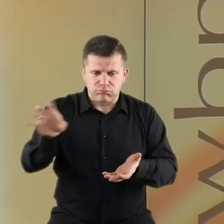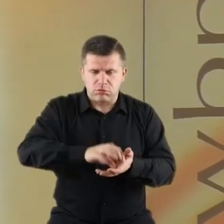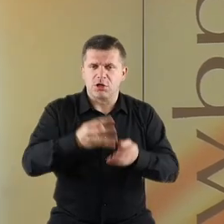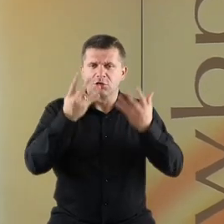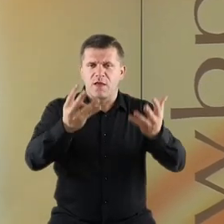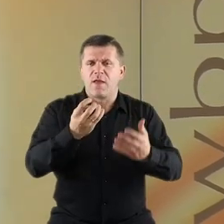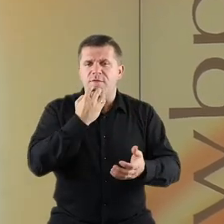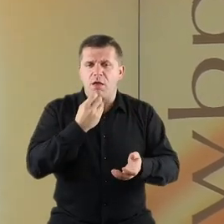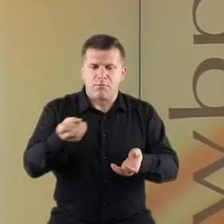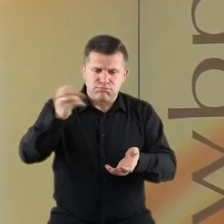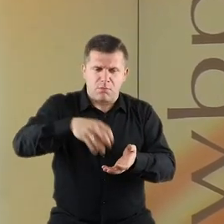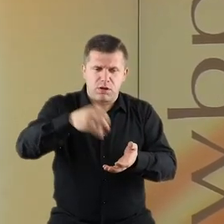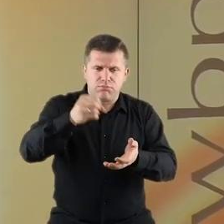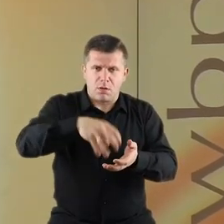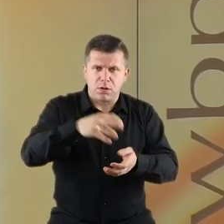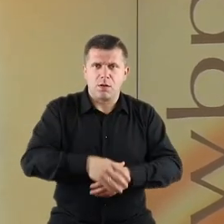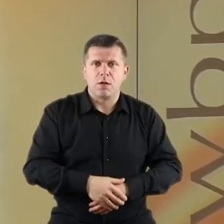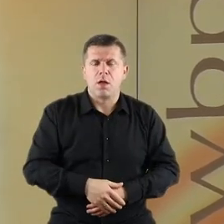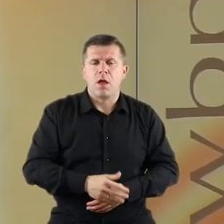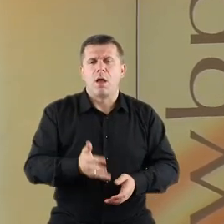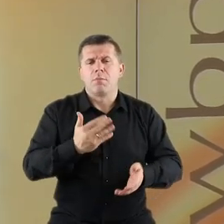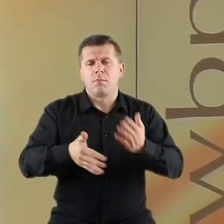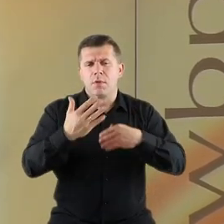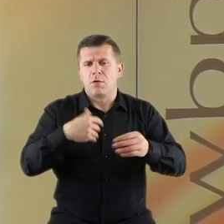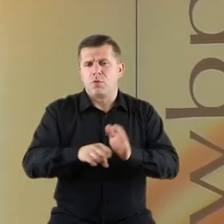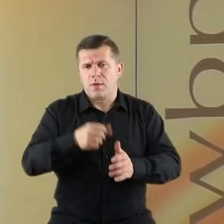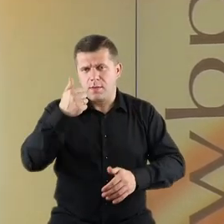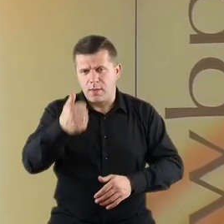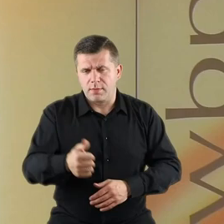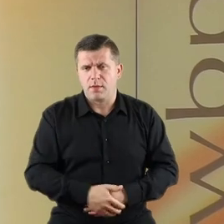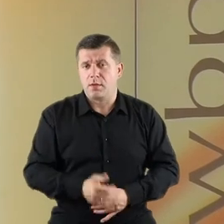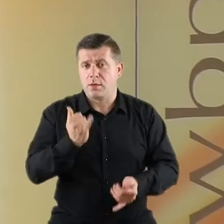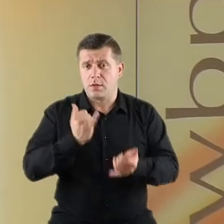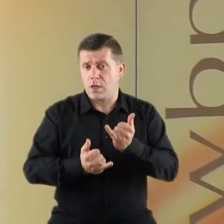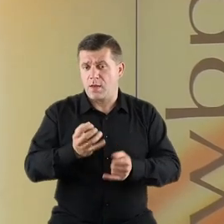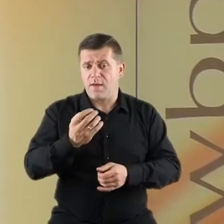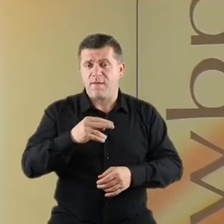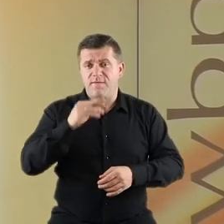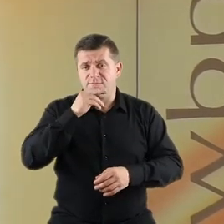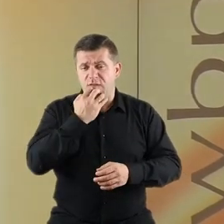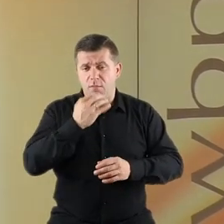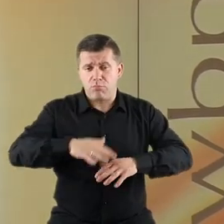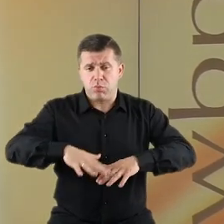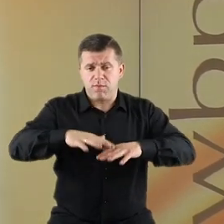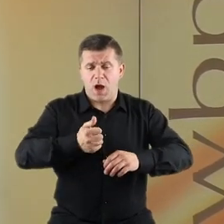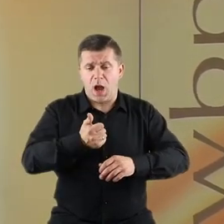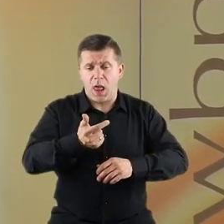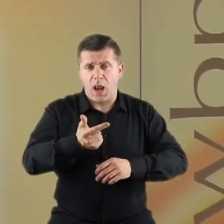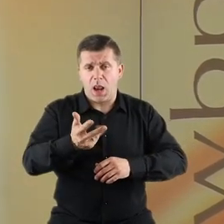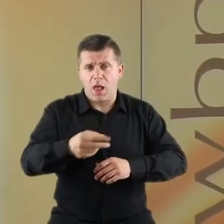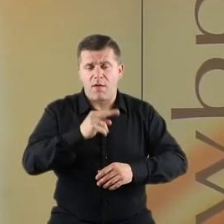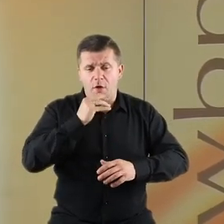węgli ratując wstecz do jednego jeżeli będę pływają podczas liczenia urzekł